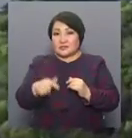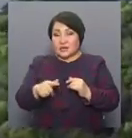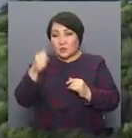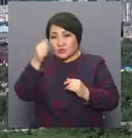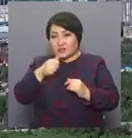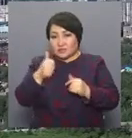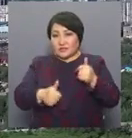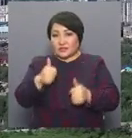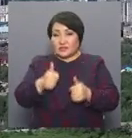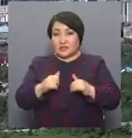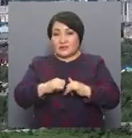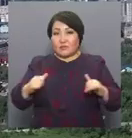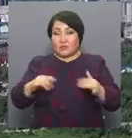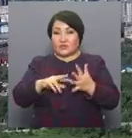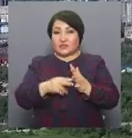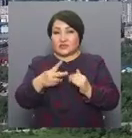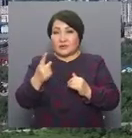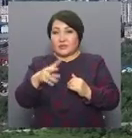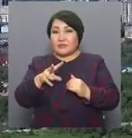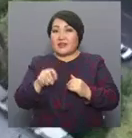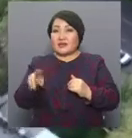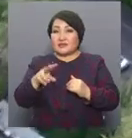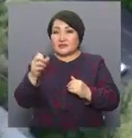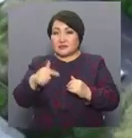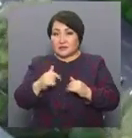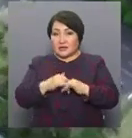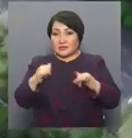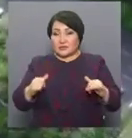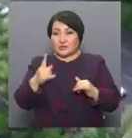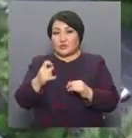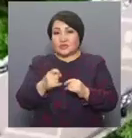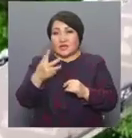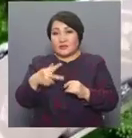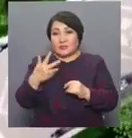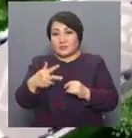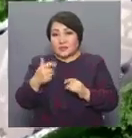салыстырғанда даму бюджеті 21 миллиард теңгеге артып, 163 миллиард теңгені құрады.